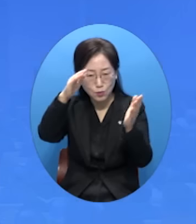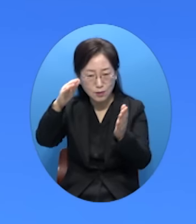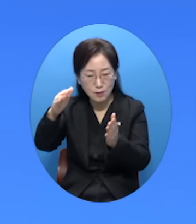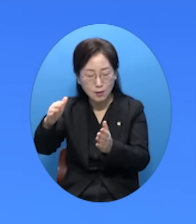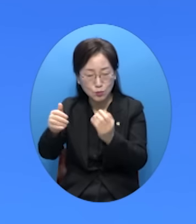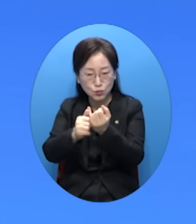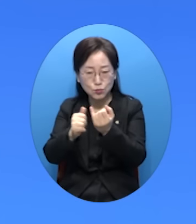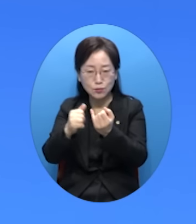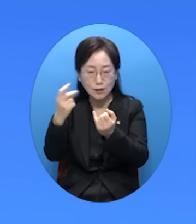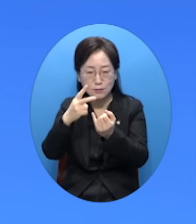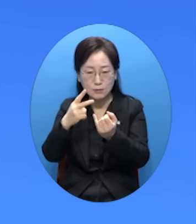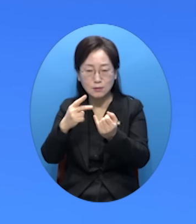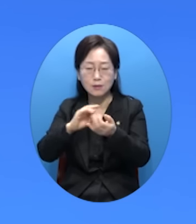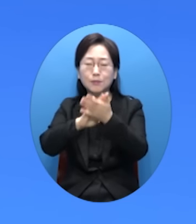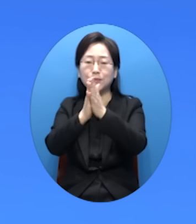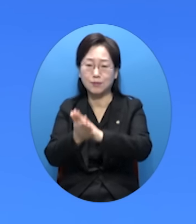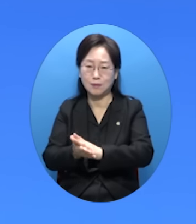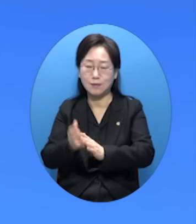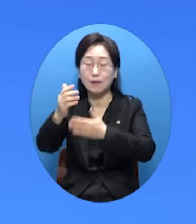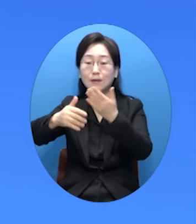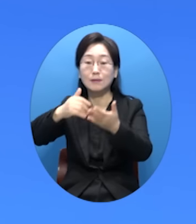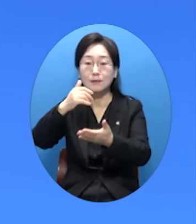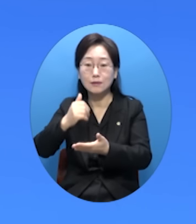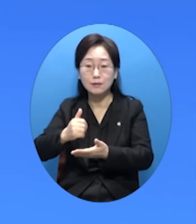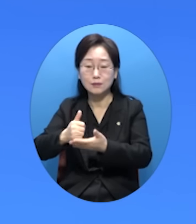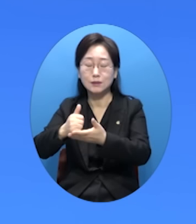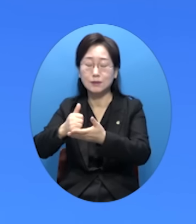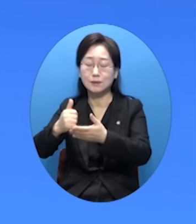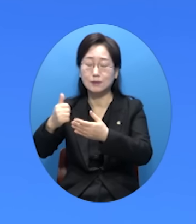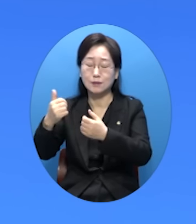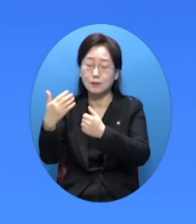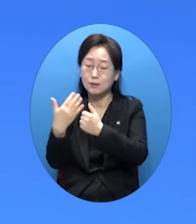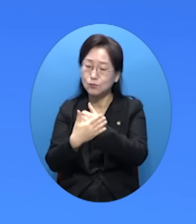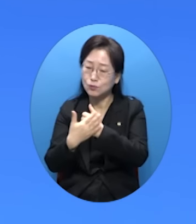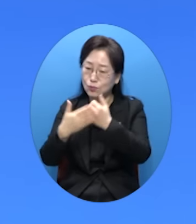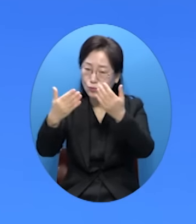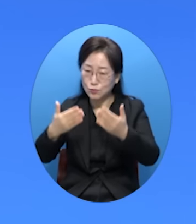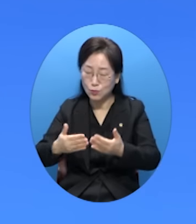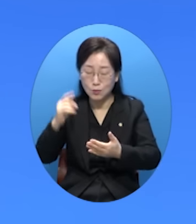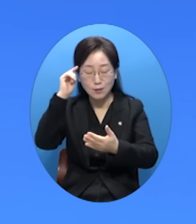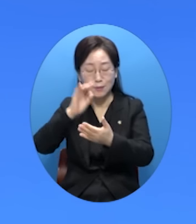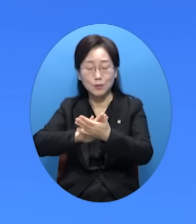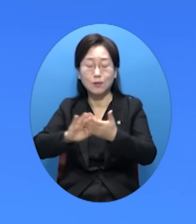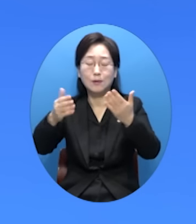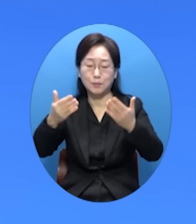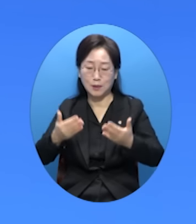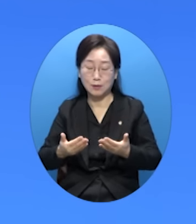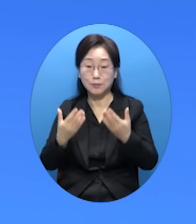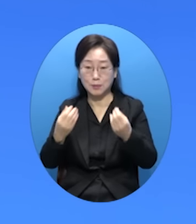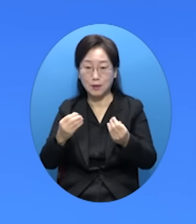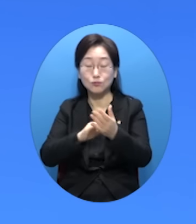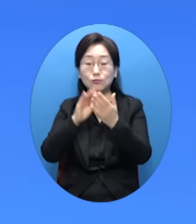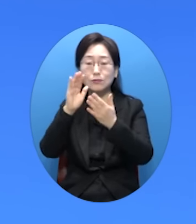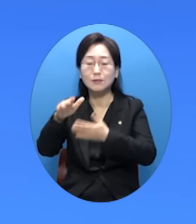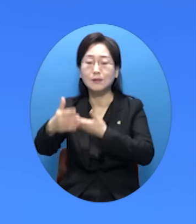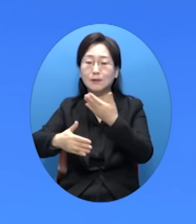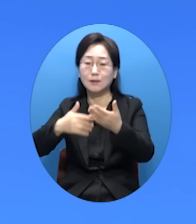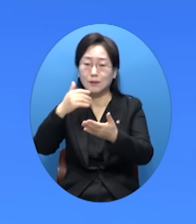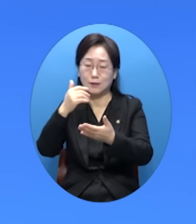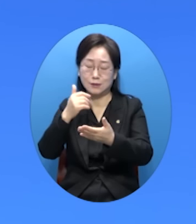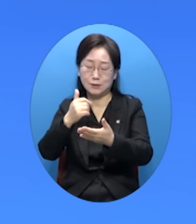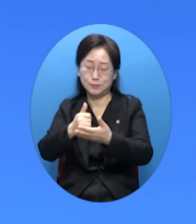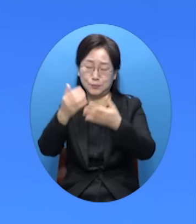다시 거듭나는 것입니다. 하나님의 위로와 평안함이 있고 난 다음에 하나님 앞에서 더